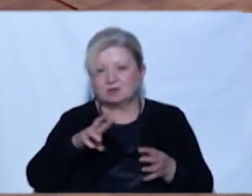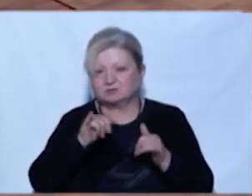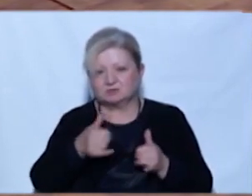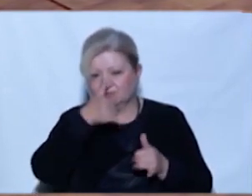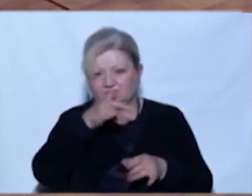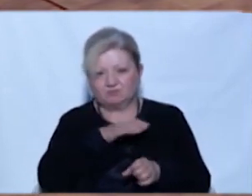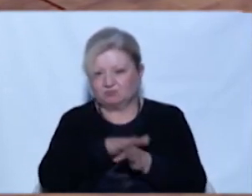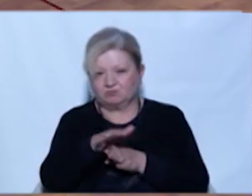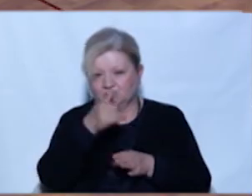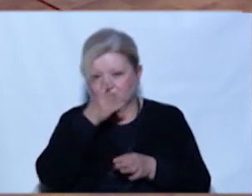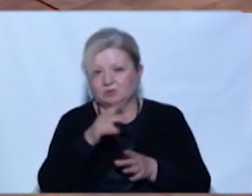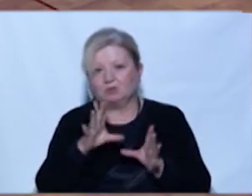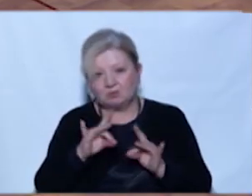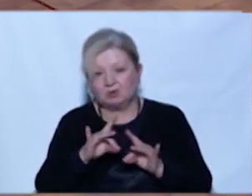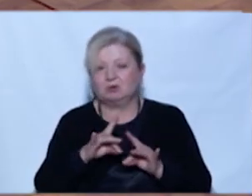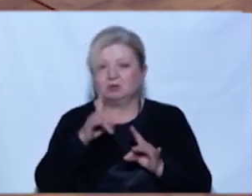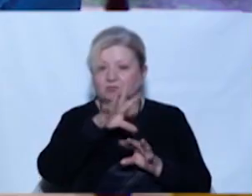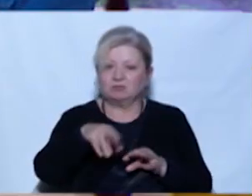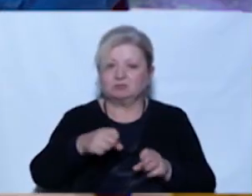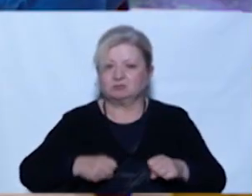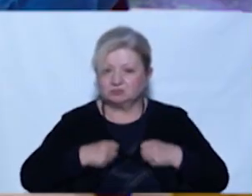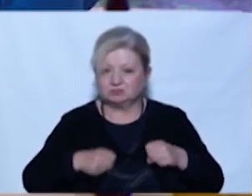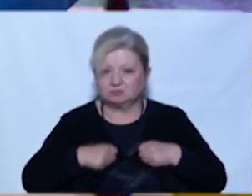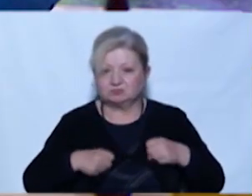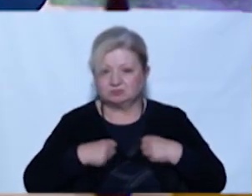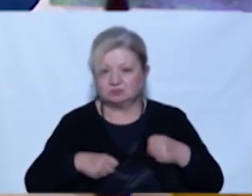თუმცა მოემზადეთ, იმუშავეთ